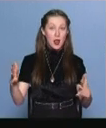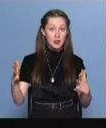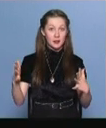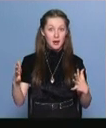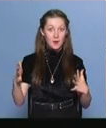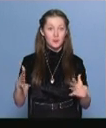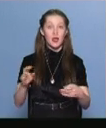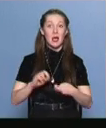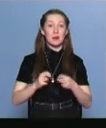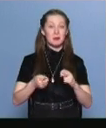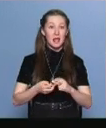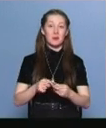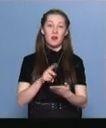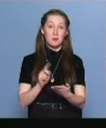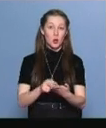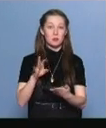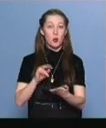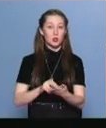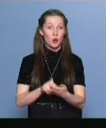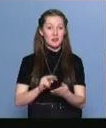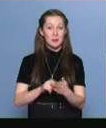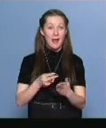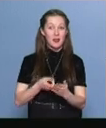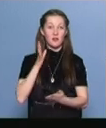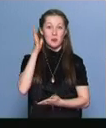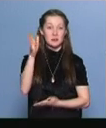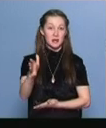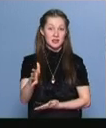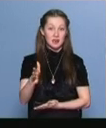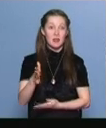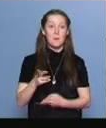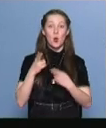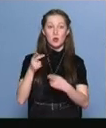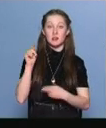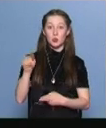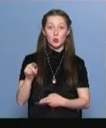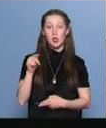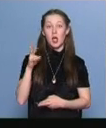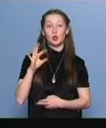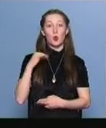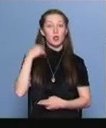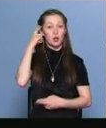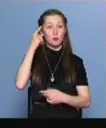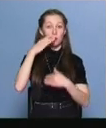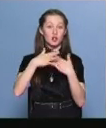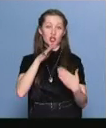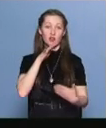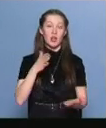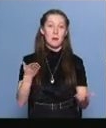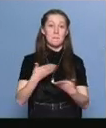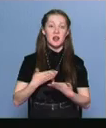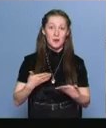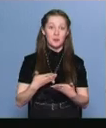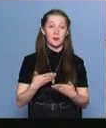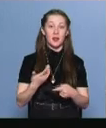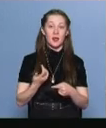быть, не проблема, а вопрос по стоимости проекта в перспективе. Но я думаю, что мы в ближайшее время с главой ВДБ